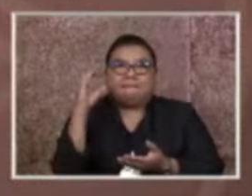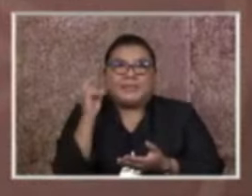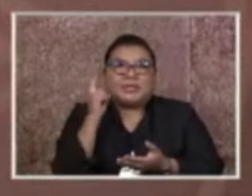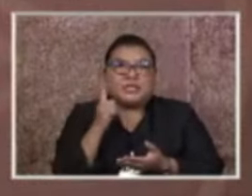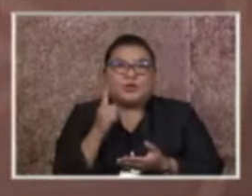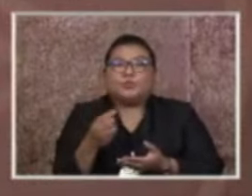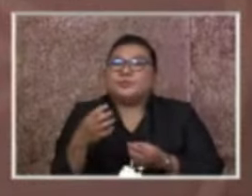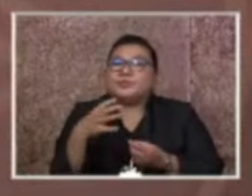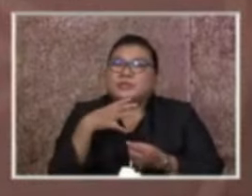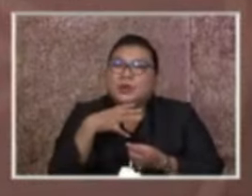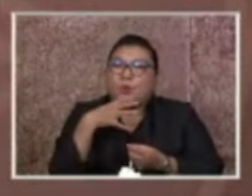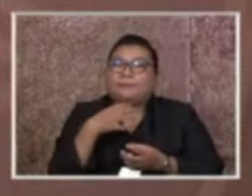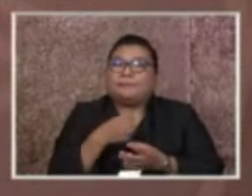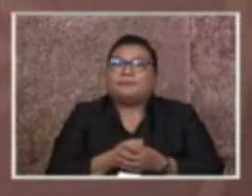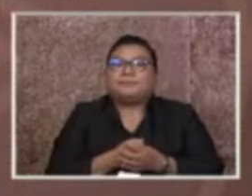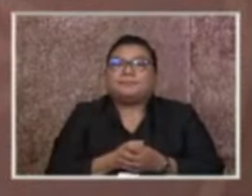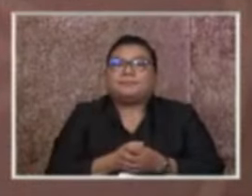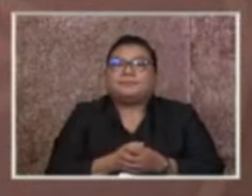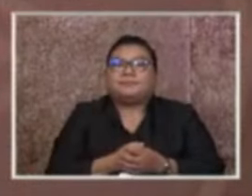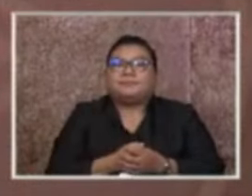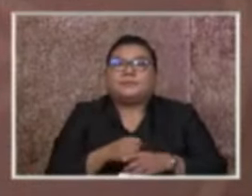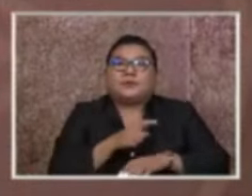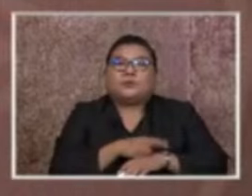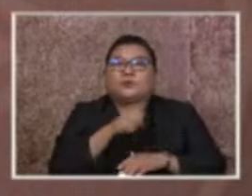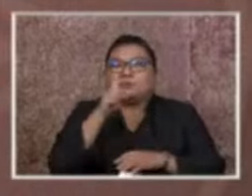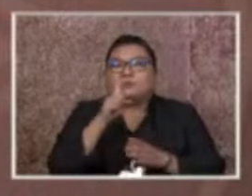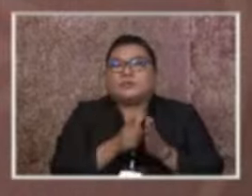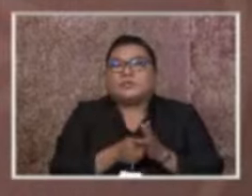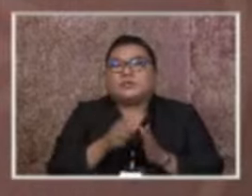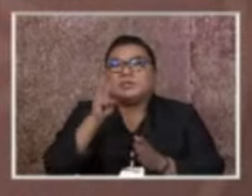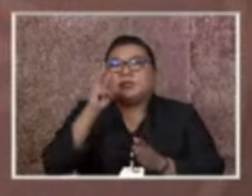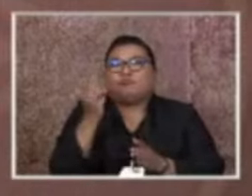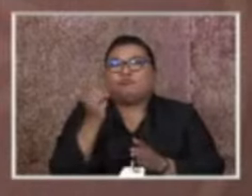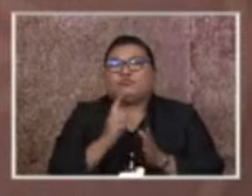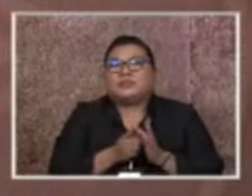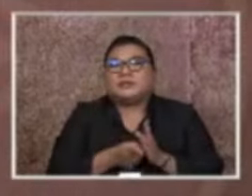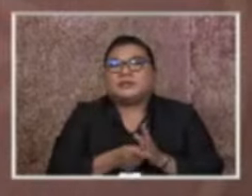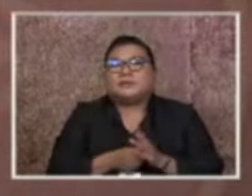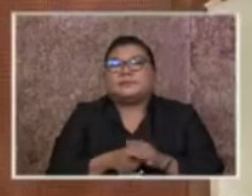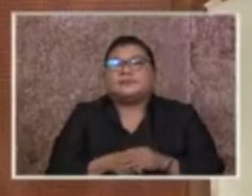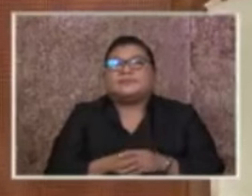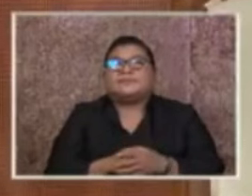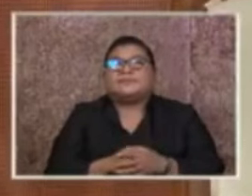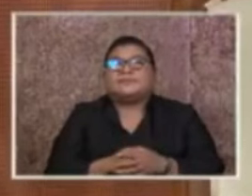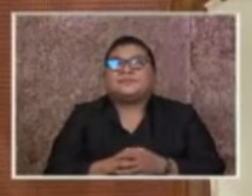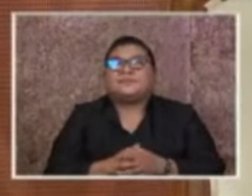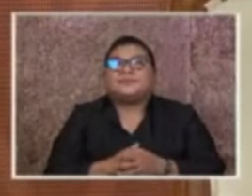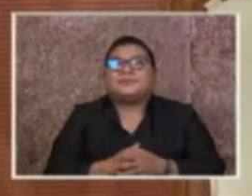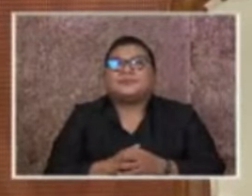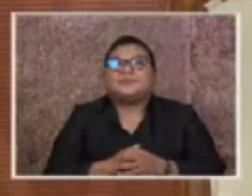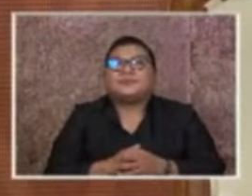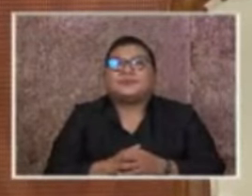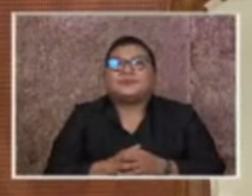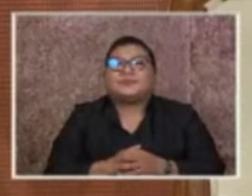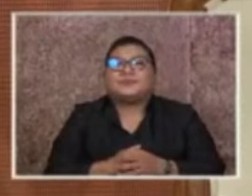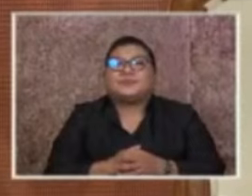urut 1 untuk menjawab waktu 1 menit 30 detik dimulai dari berbicara siap